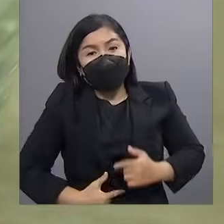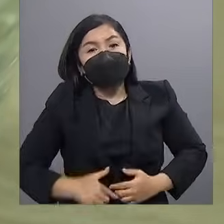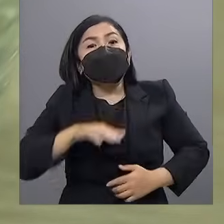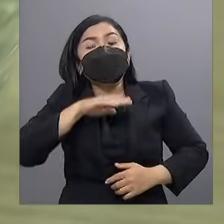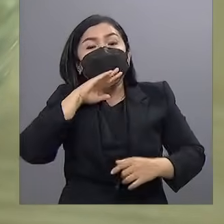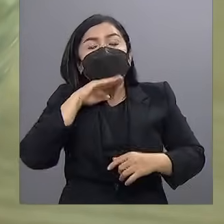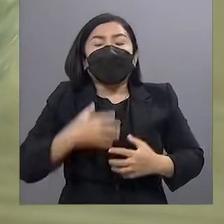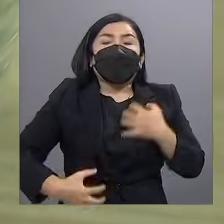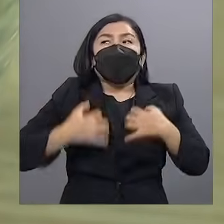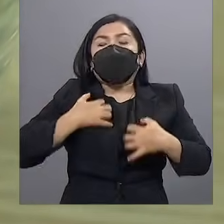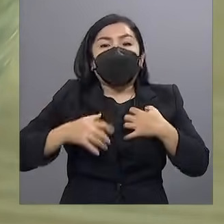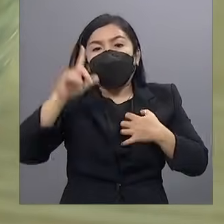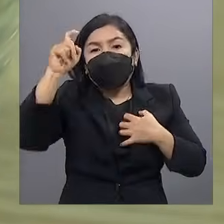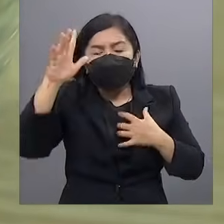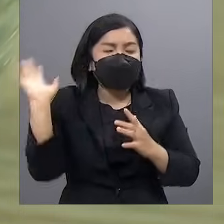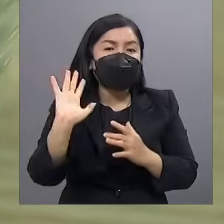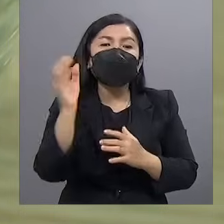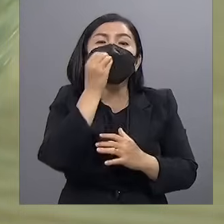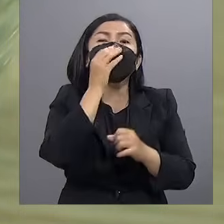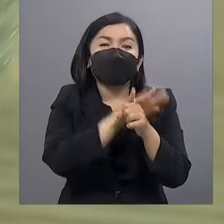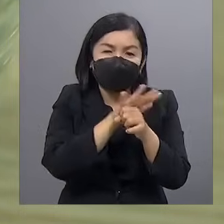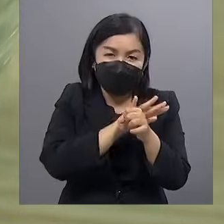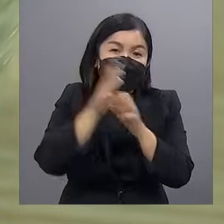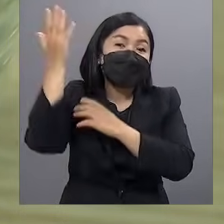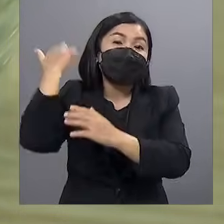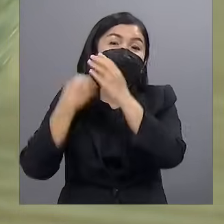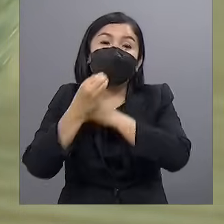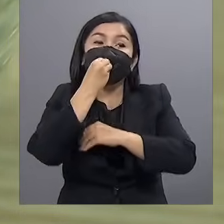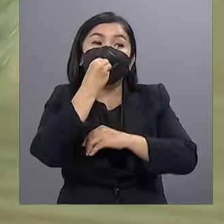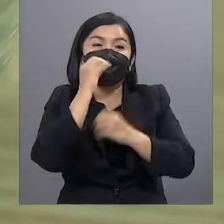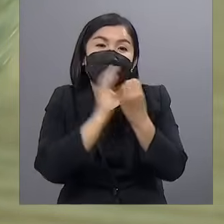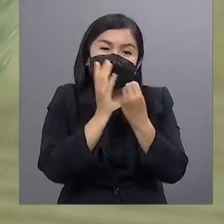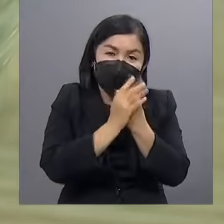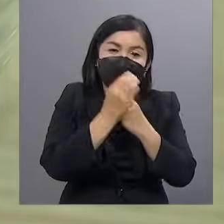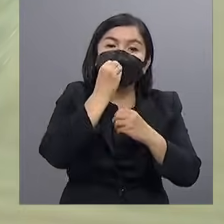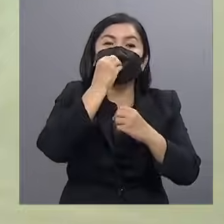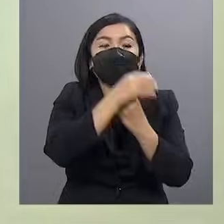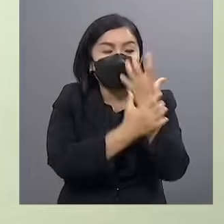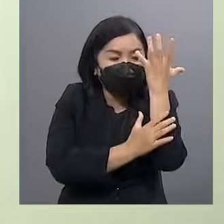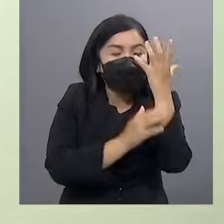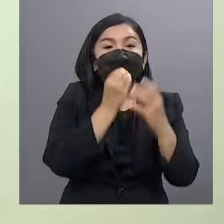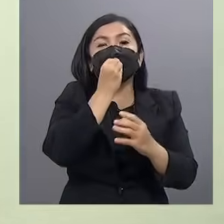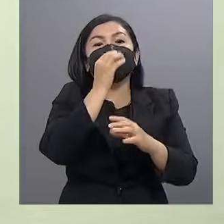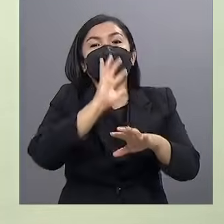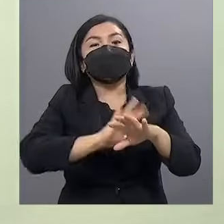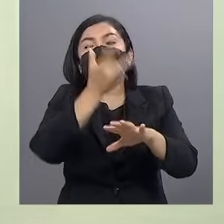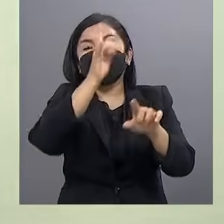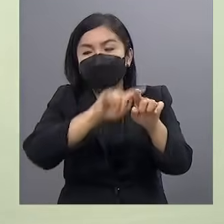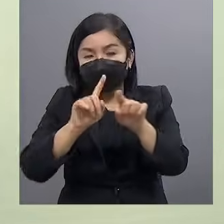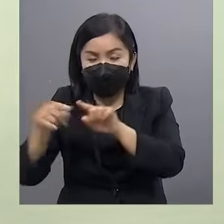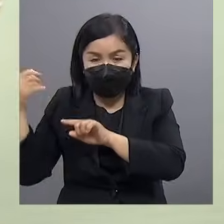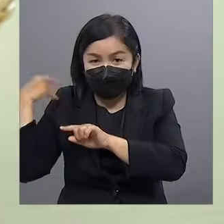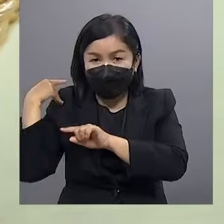มันของพวกเย็บคนไทยเราแต่ก่อนเวลากินถึงใส่ก็จะมีคำนี้เค้าต้นอ้อคือลางเนื้อชอบลางยาก็คือว่าก็